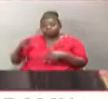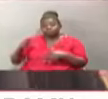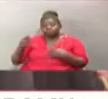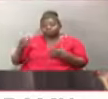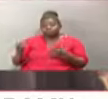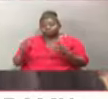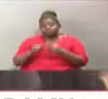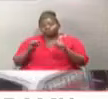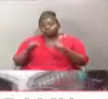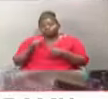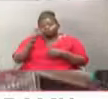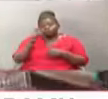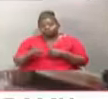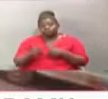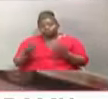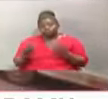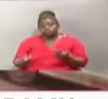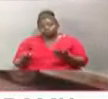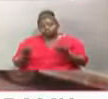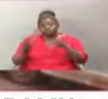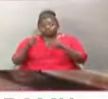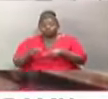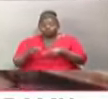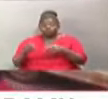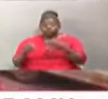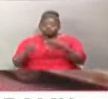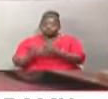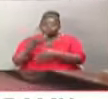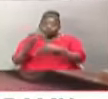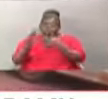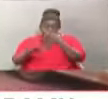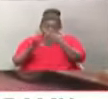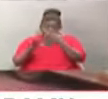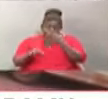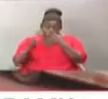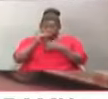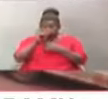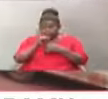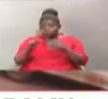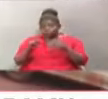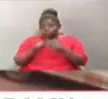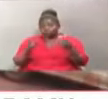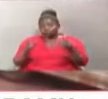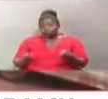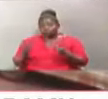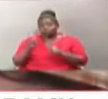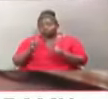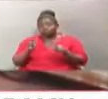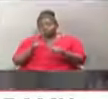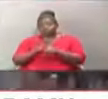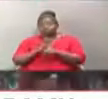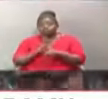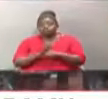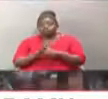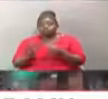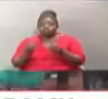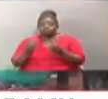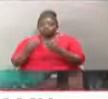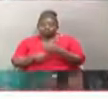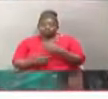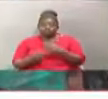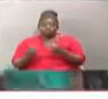nazo tezisobola tuuka wano. Bwe gutyo bwe guli ne mu paaka ya taxi enkadde n'empya nga nabo bali ku mudido olw'abasaabaze abangi. Bano